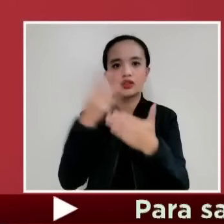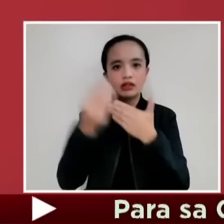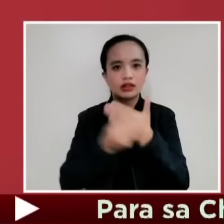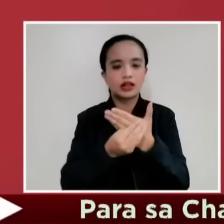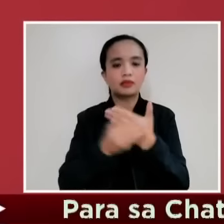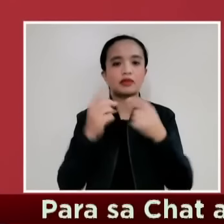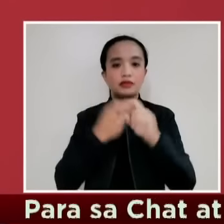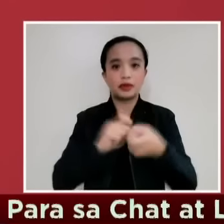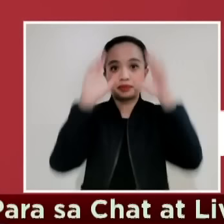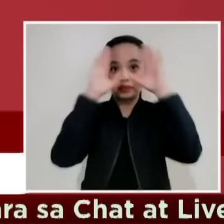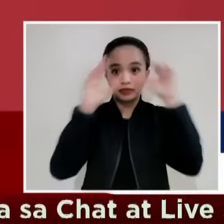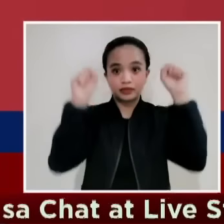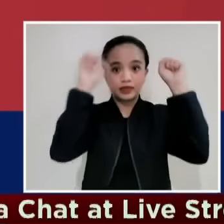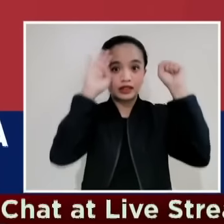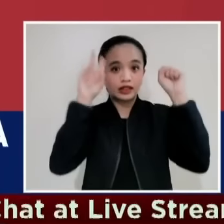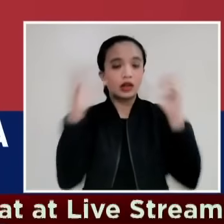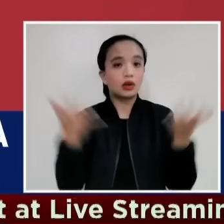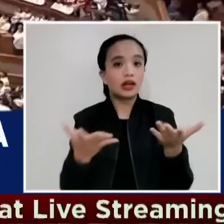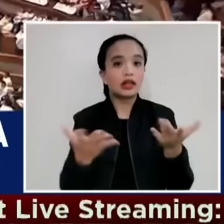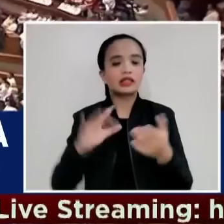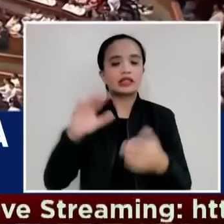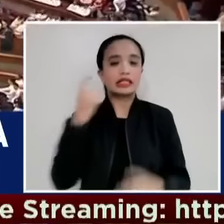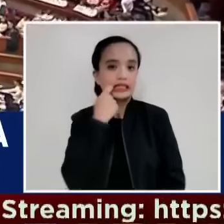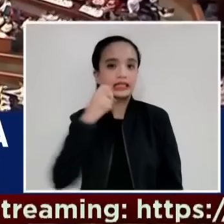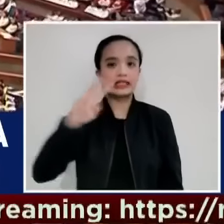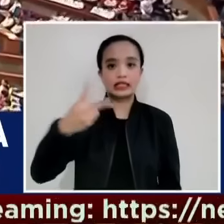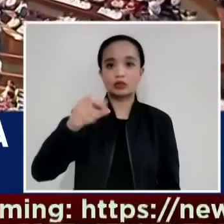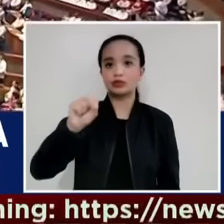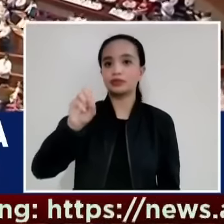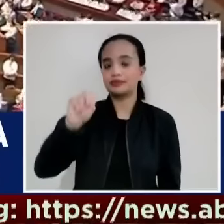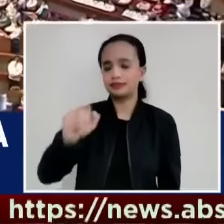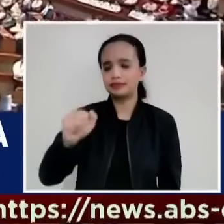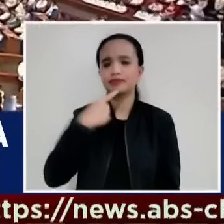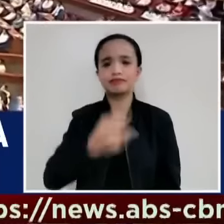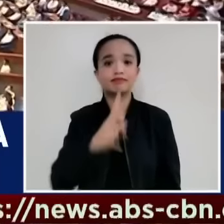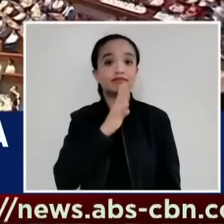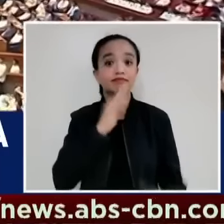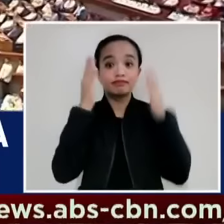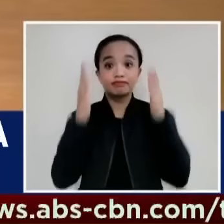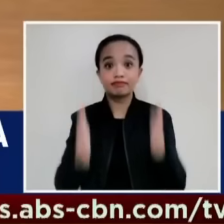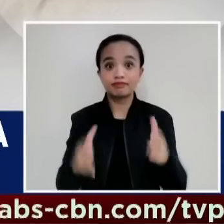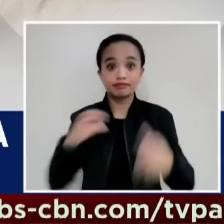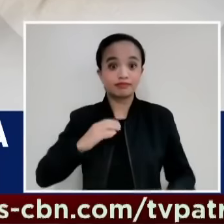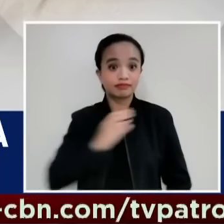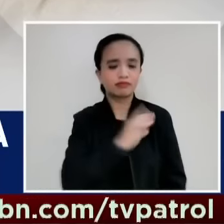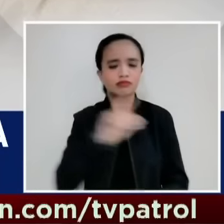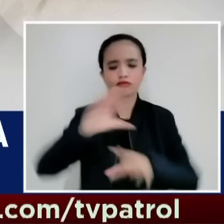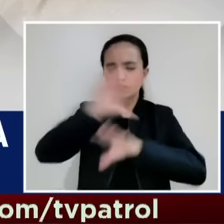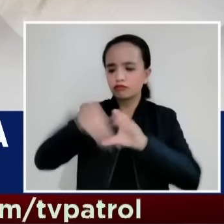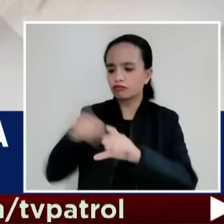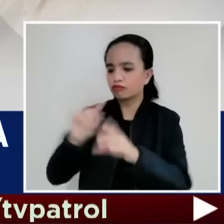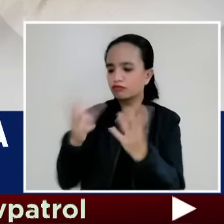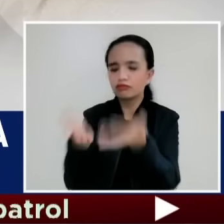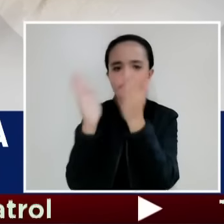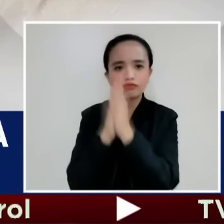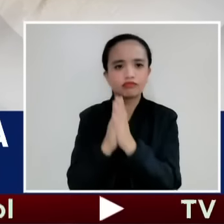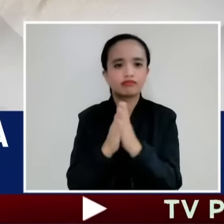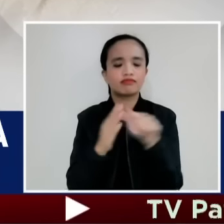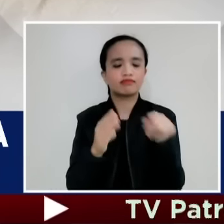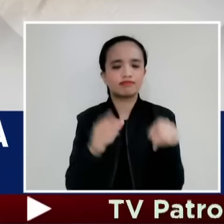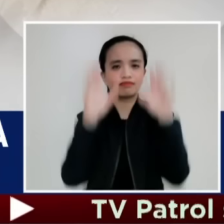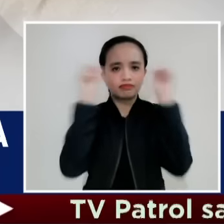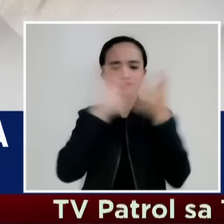Ferdinand Marcos Jr. sa kanyang ikalawang sona. Sinabi ni Speaker Martin Romualdez na isasama nila ang mga hiniling ng Pangulo sa mga prioridad nila.